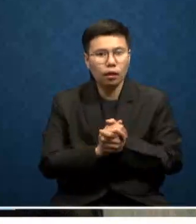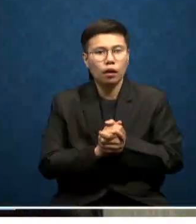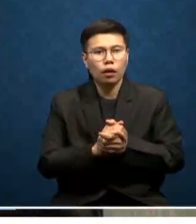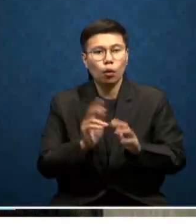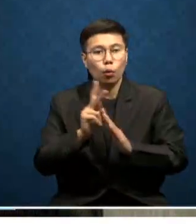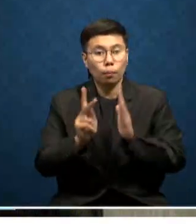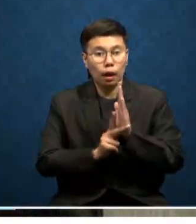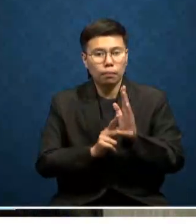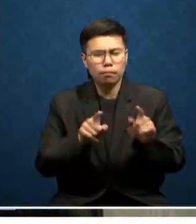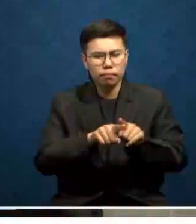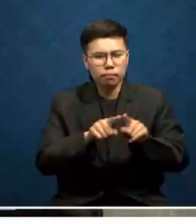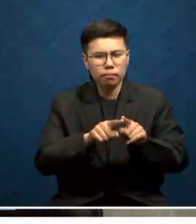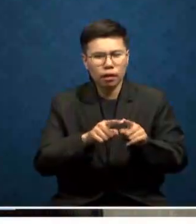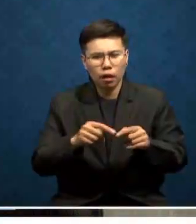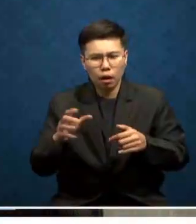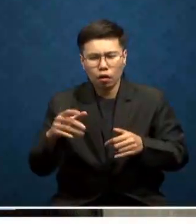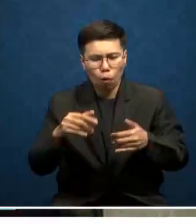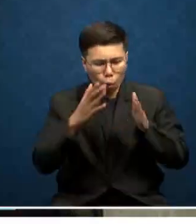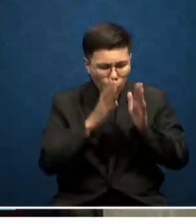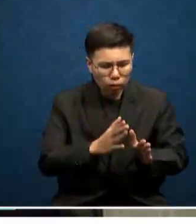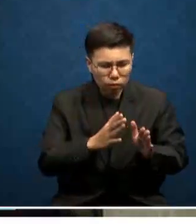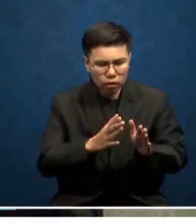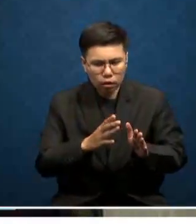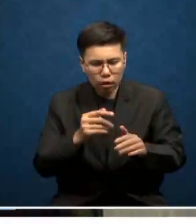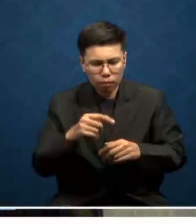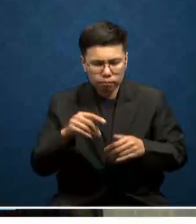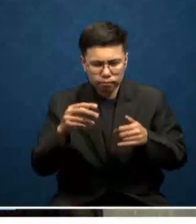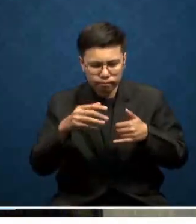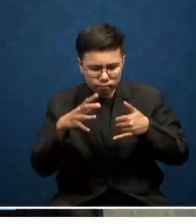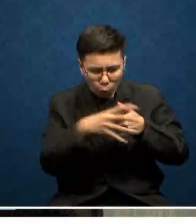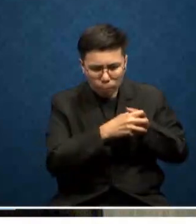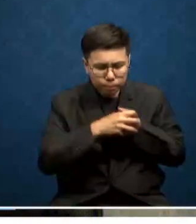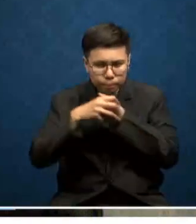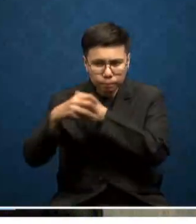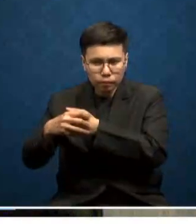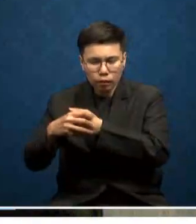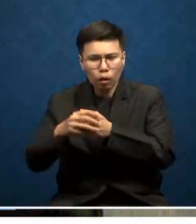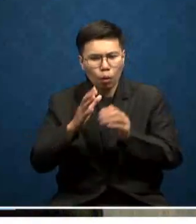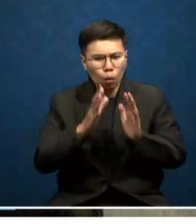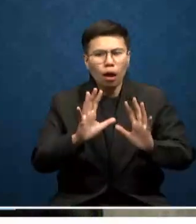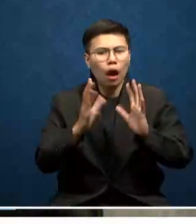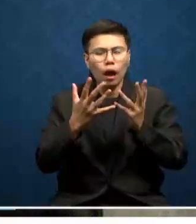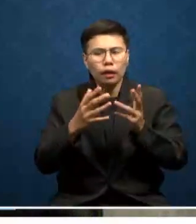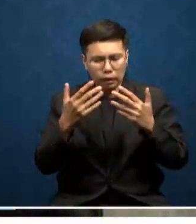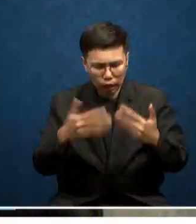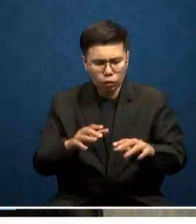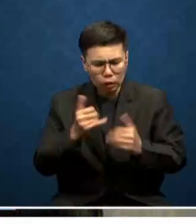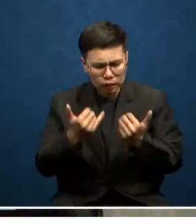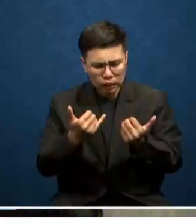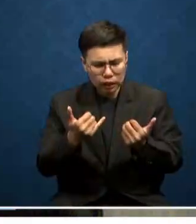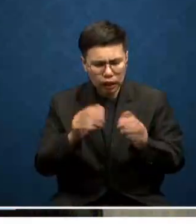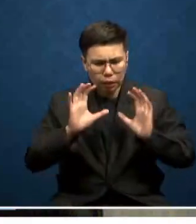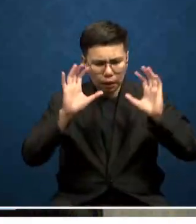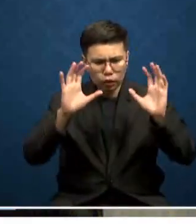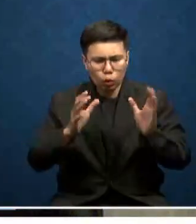ายตรงเนี้ยทางรัฐนั้นได้ดำเนินการ ให้เพียงพอในการที่เจ้